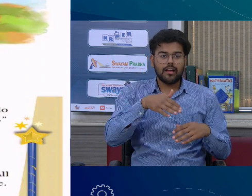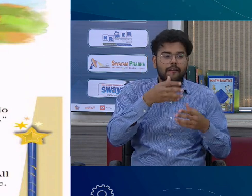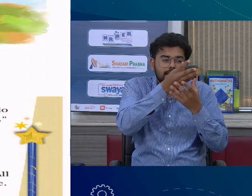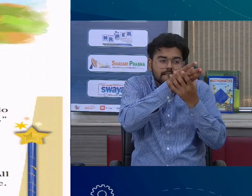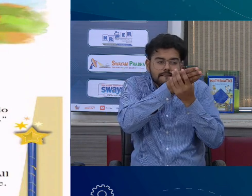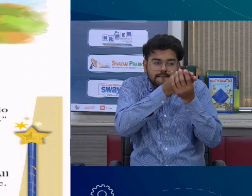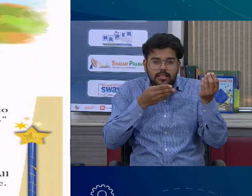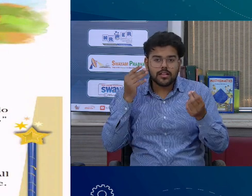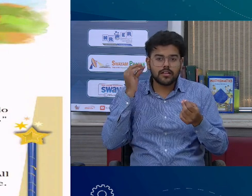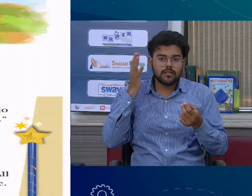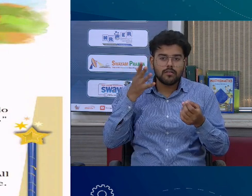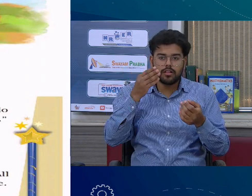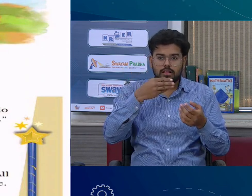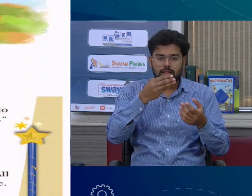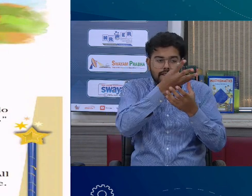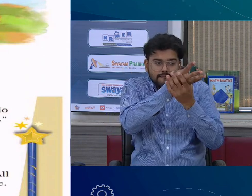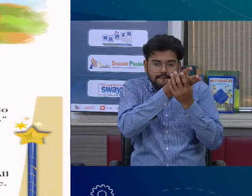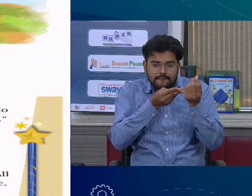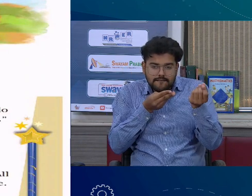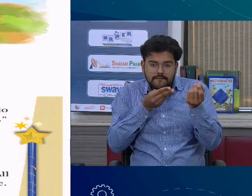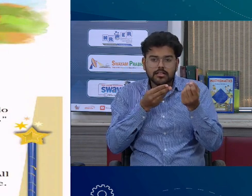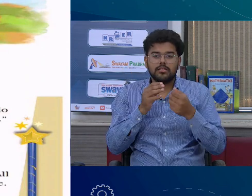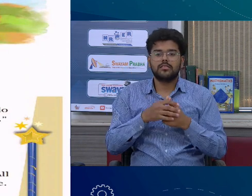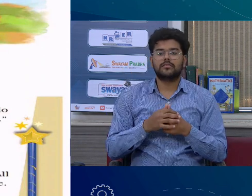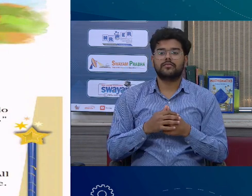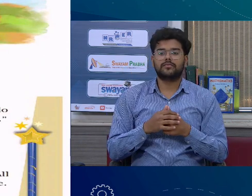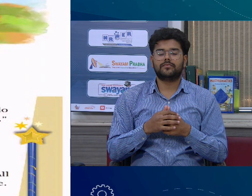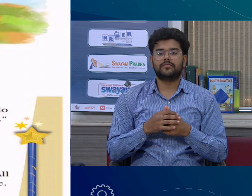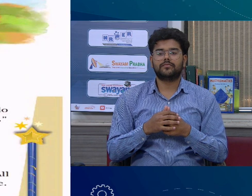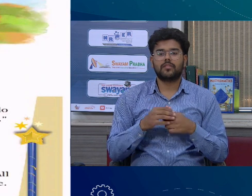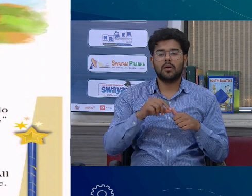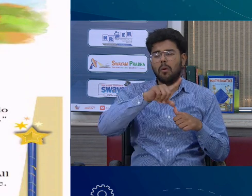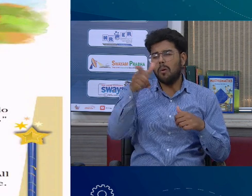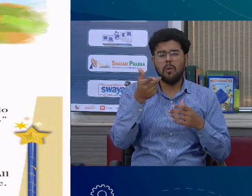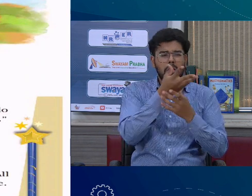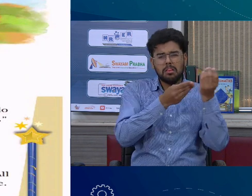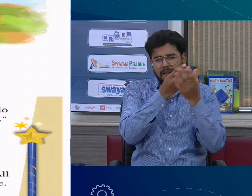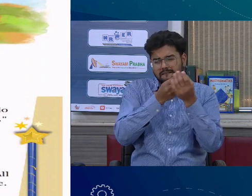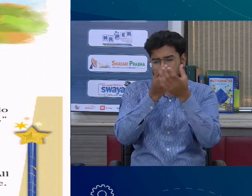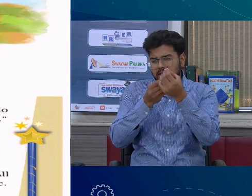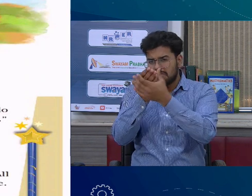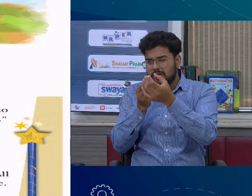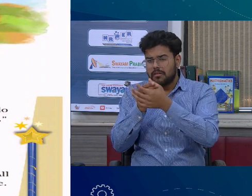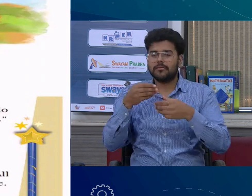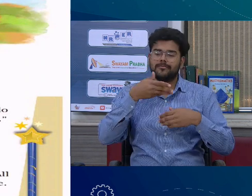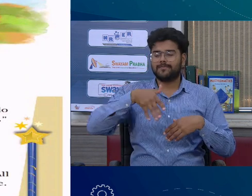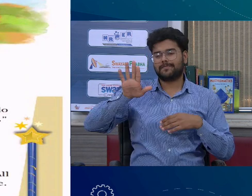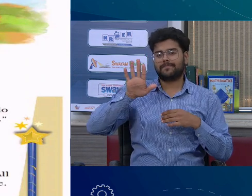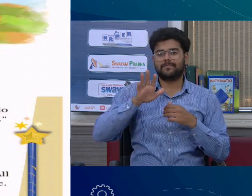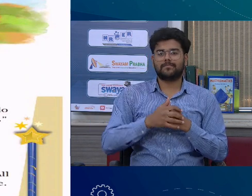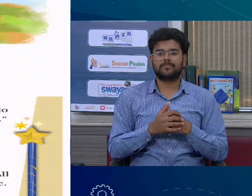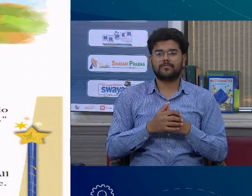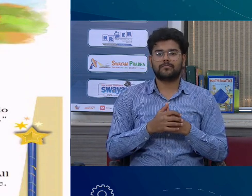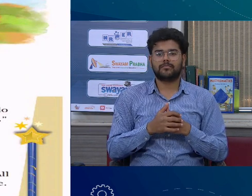leaves. Yes. चोर आया और चोर आके सारे सोने के पत्ते लेके चला गया.